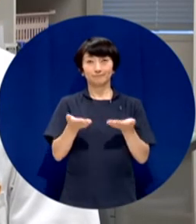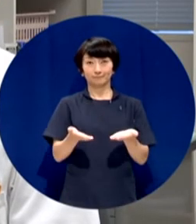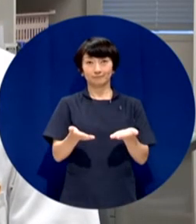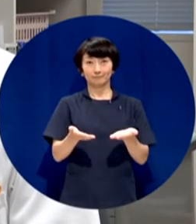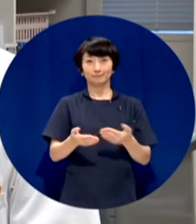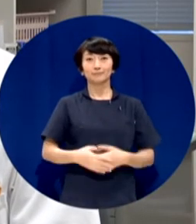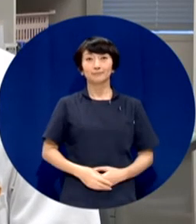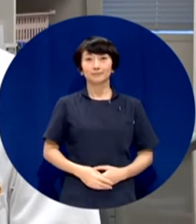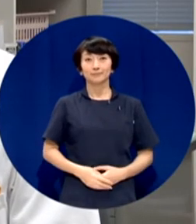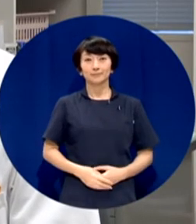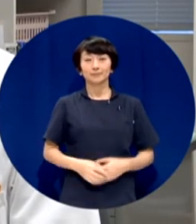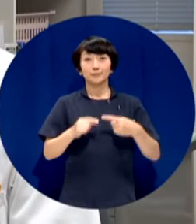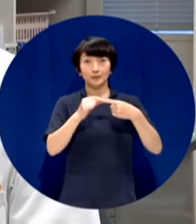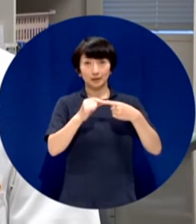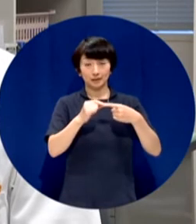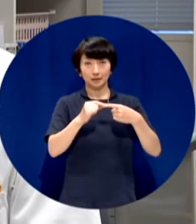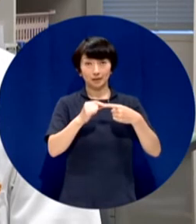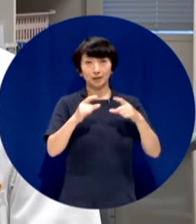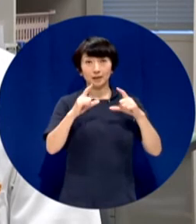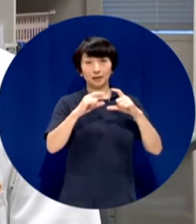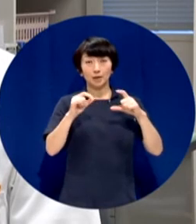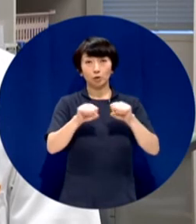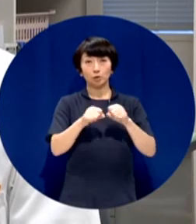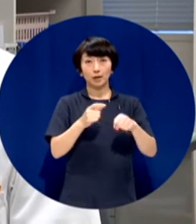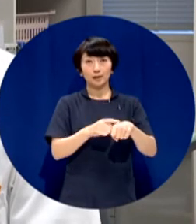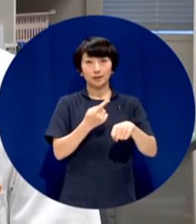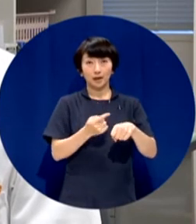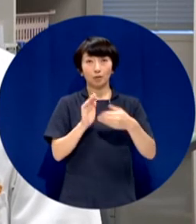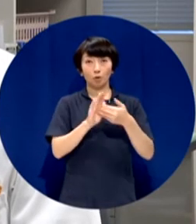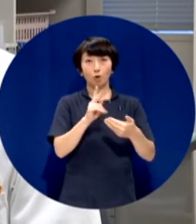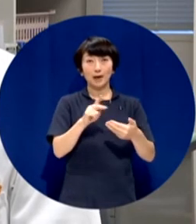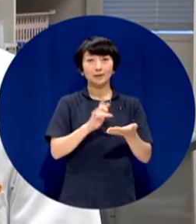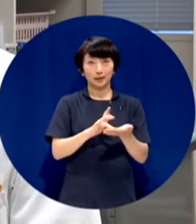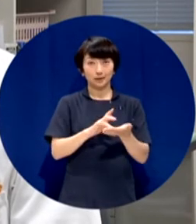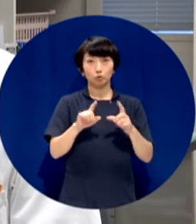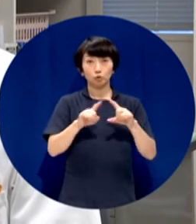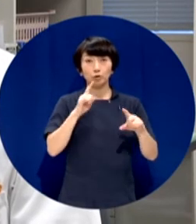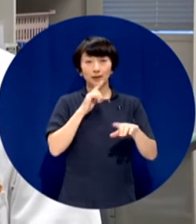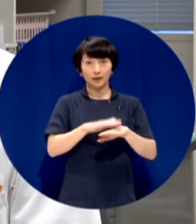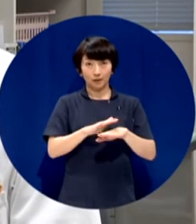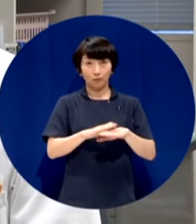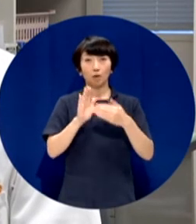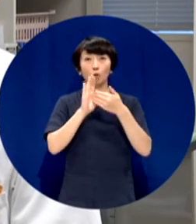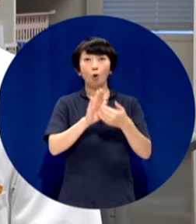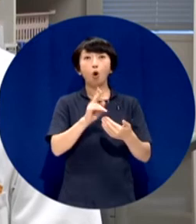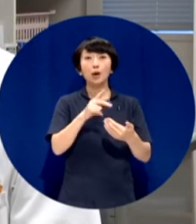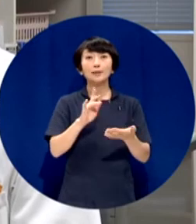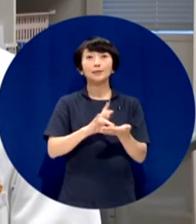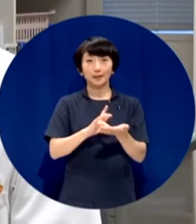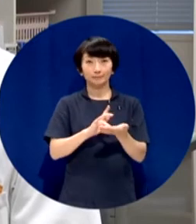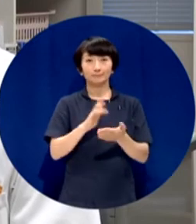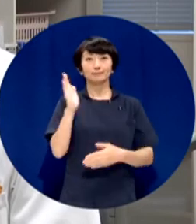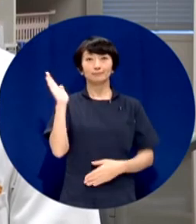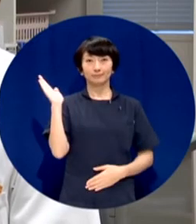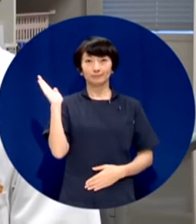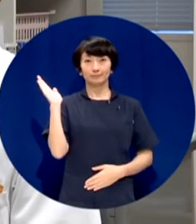明させていただきます。まず細胞障害性抗がん剤、いわゆる抗がん剤について説明させていただ